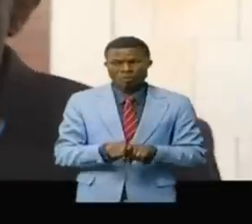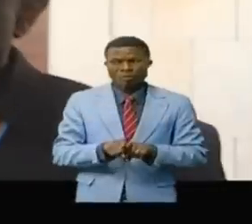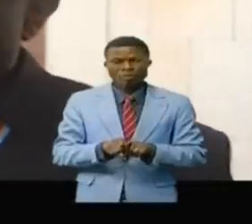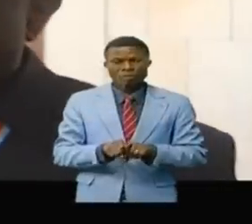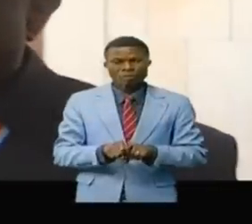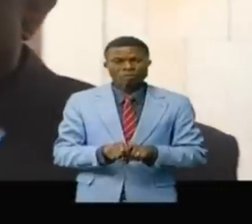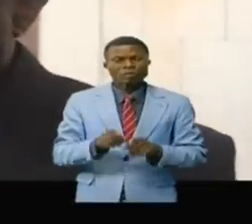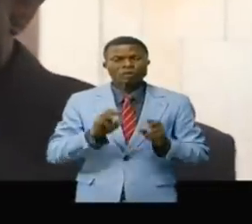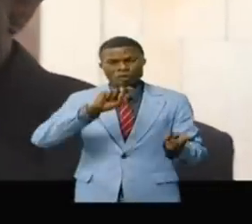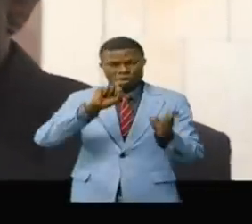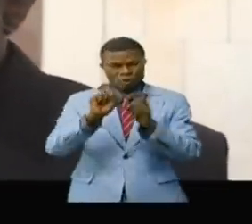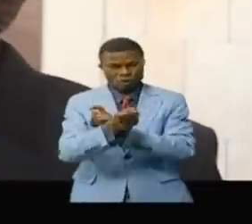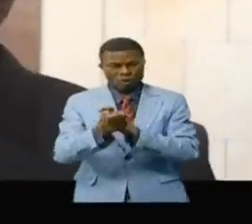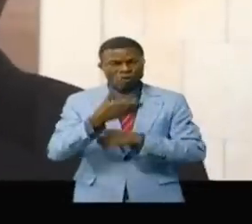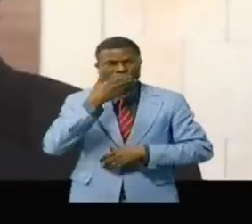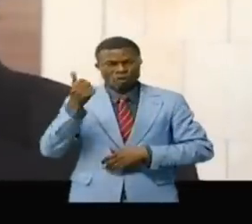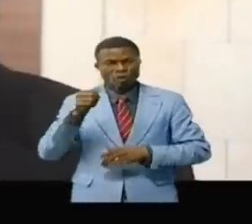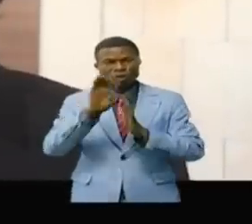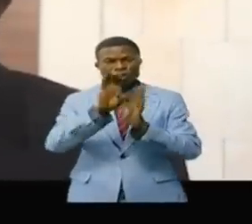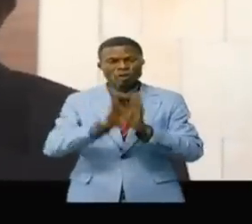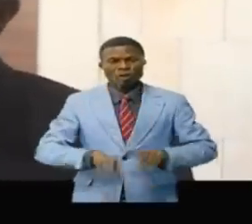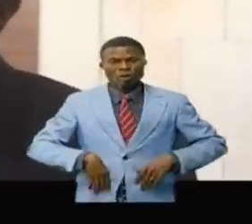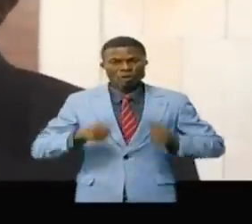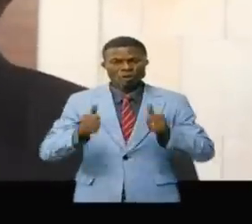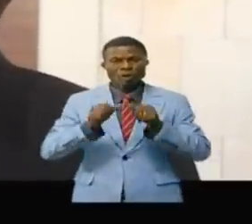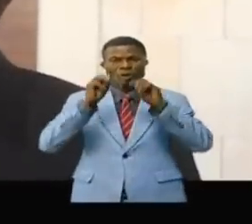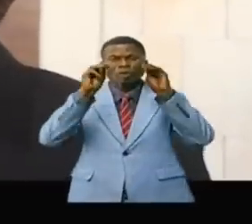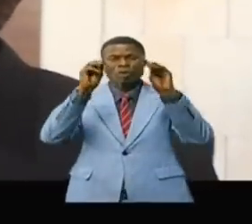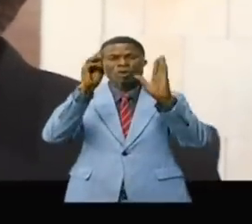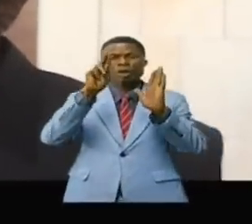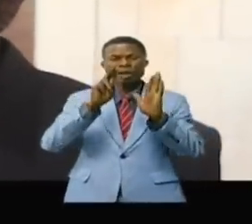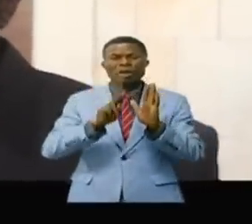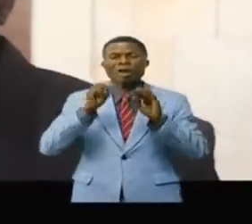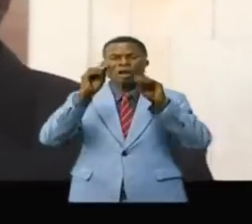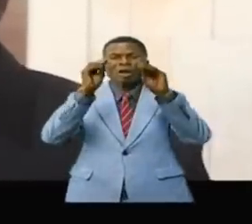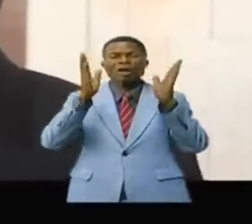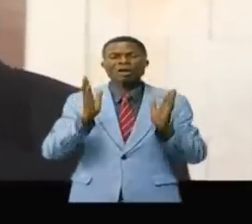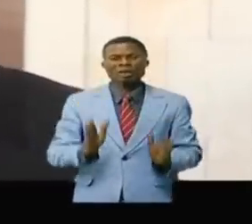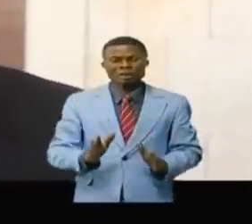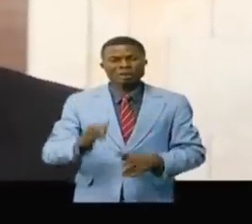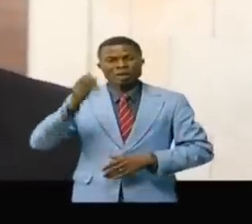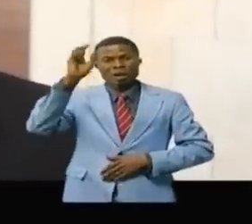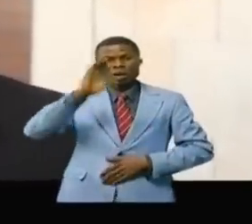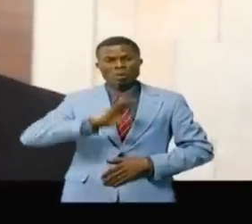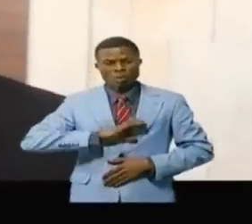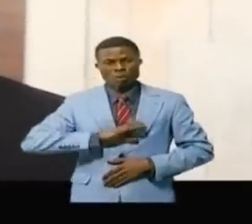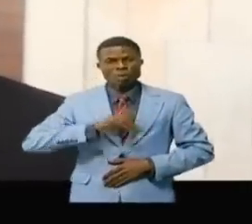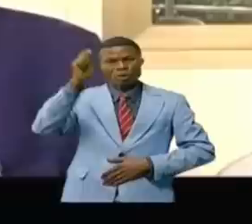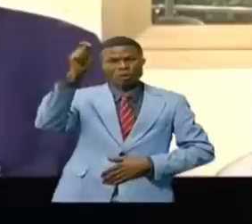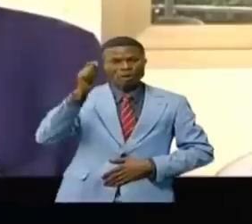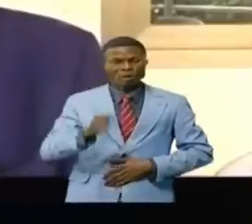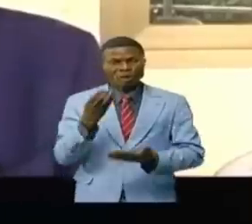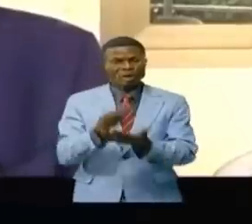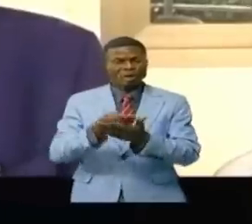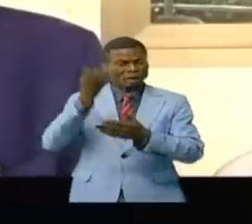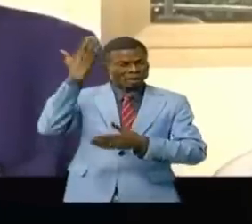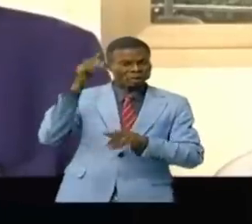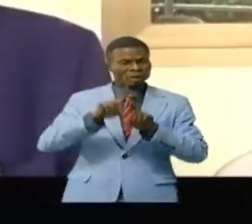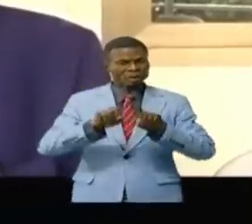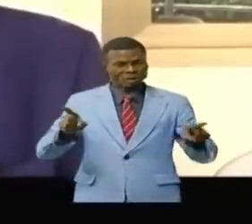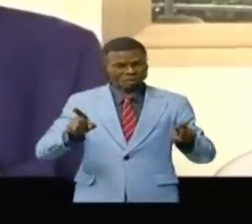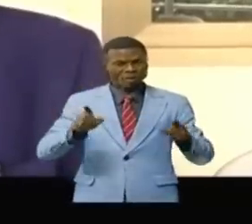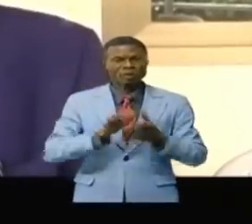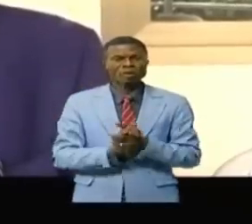ainsi que l'amélioration des conditions de vie des enseignants, des policiers, en termes de, du budget passé. J'ai construit